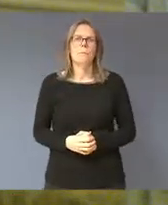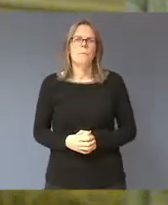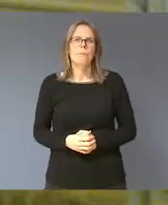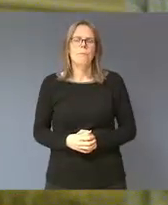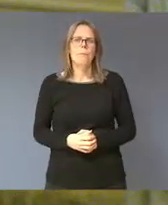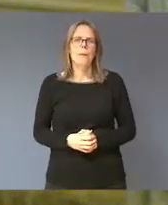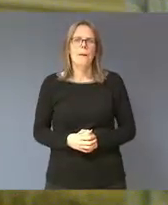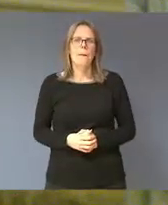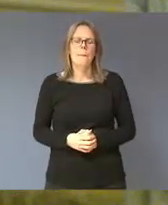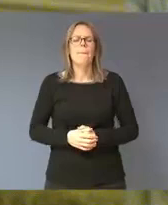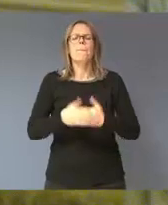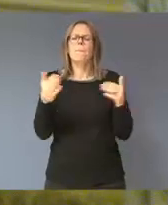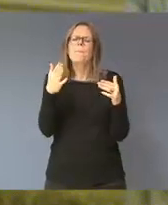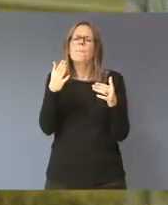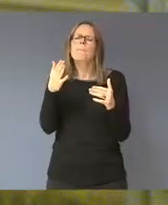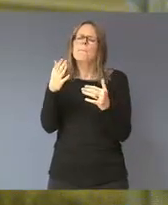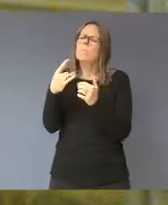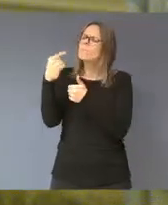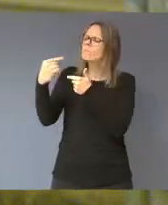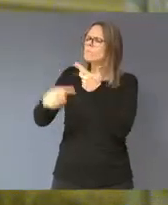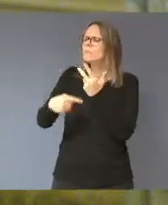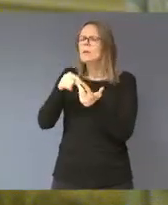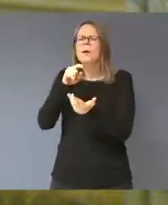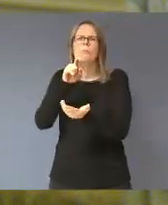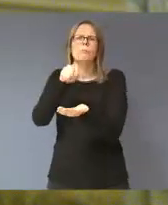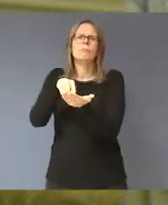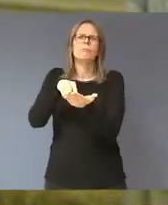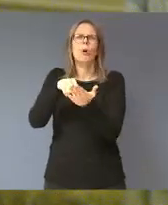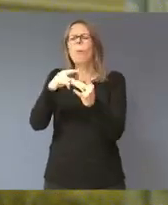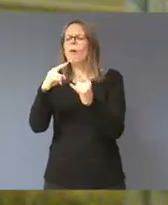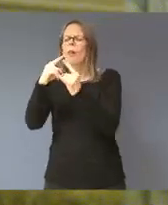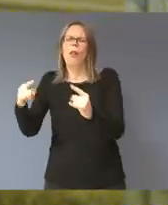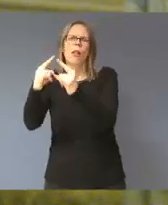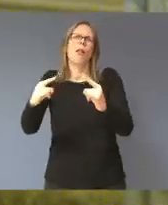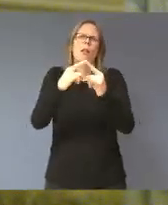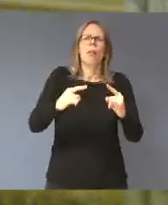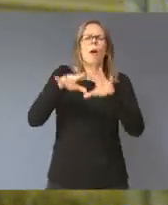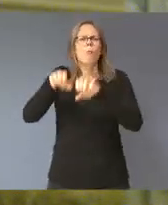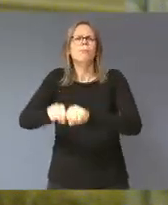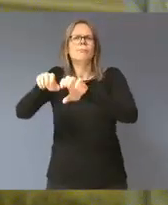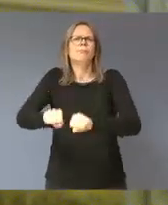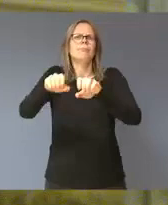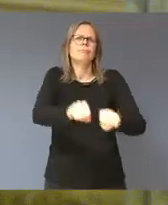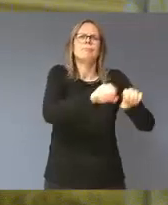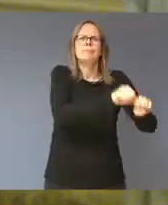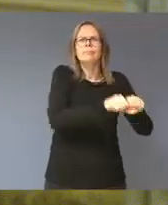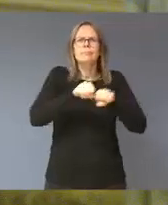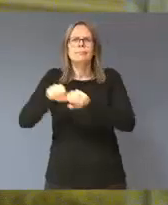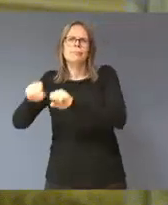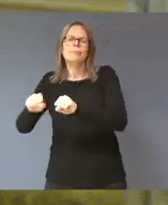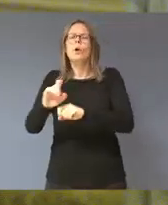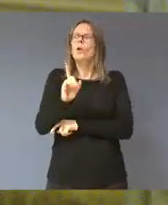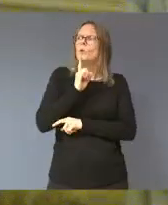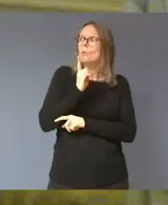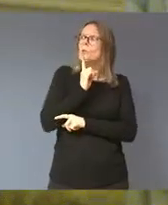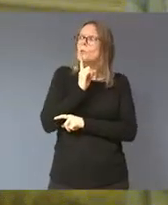Concernant les squats auxquels vous faites référence, c'est vrai que notre territoire ne connaissait pas ces squats depuis il